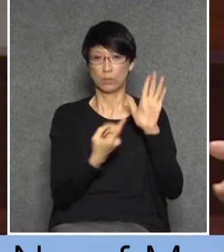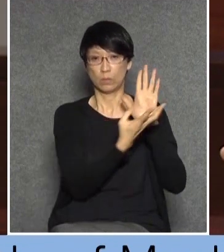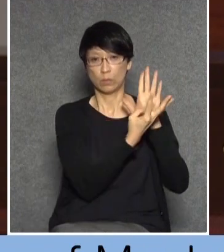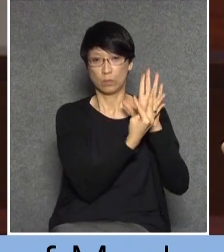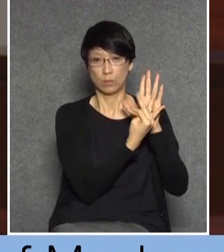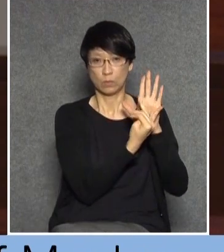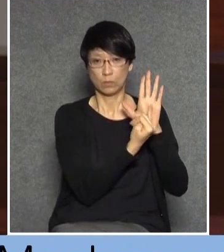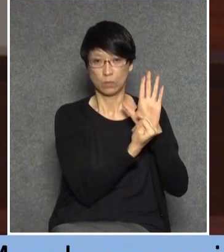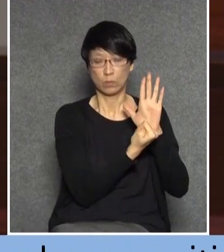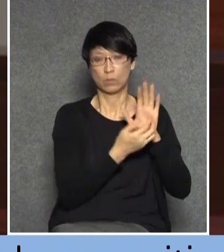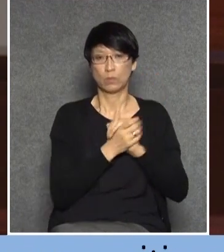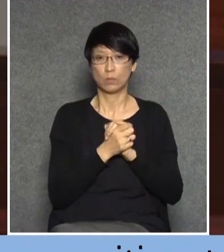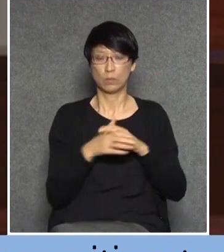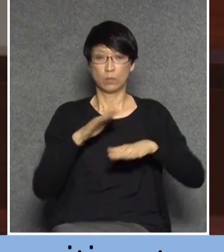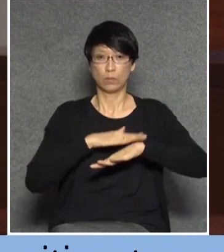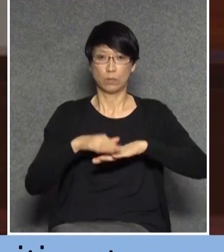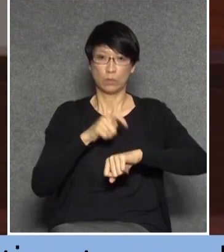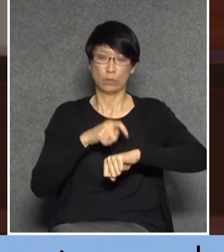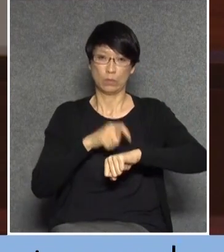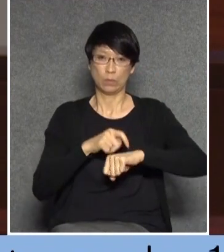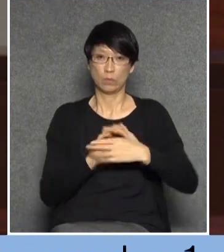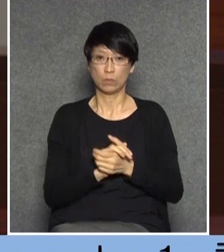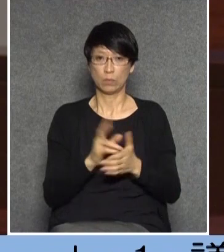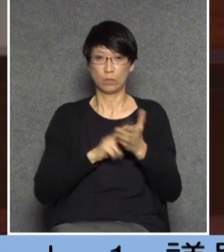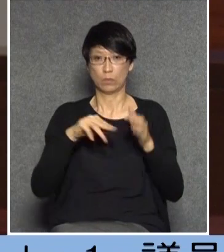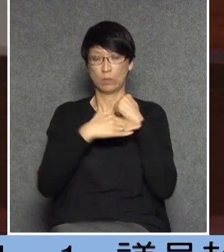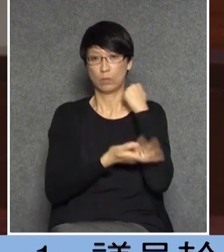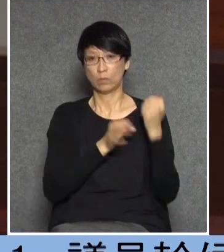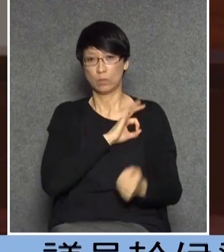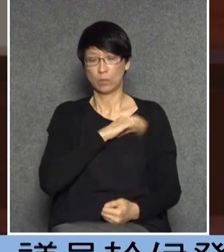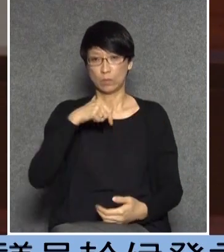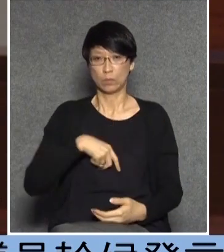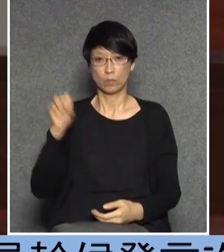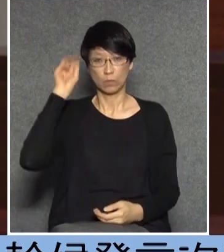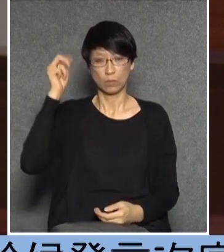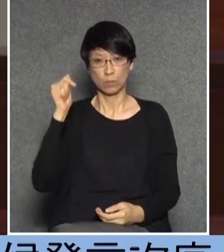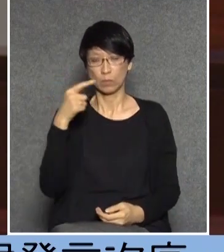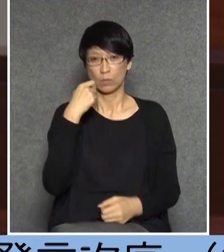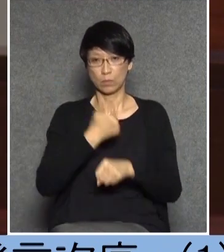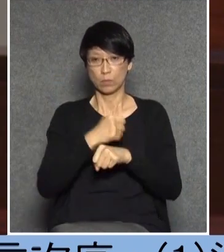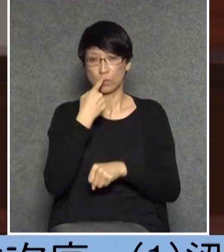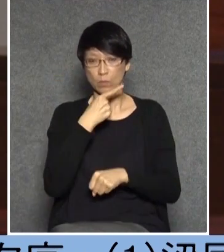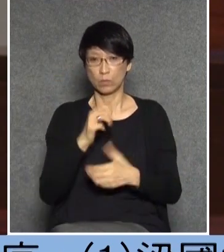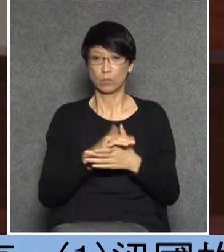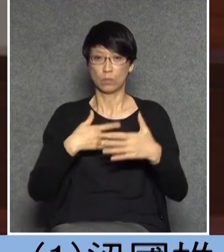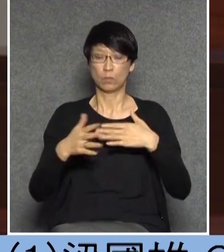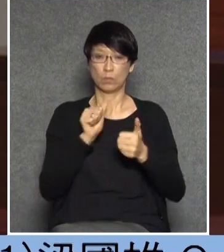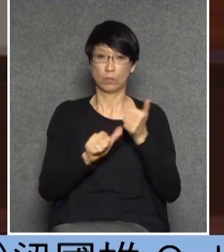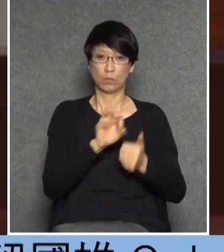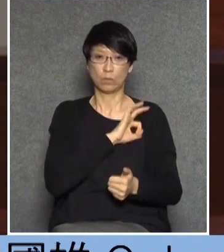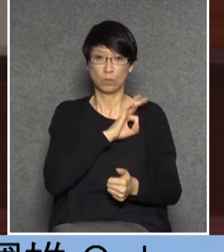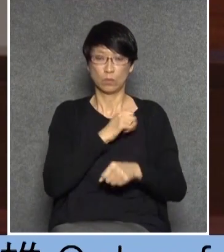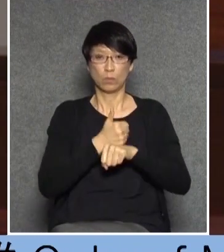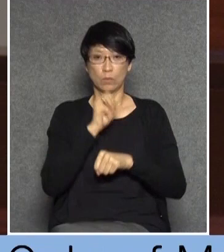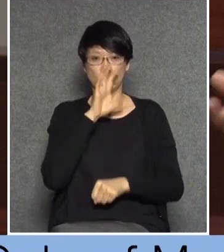用拉布啦，平日老實說在議會裏面，除了有些動議辯論有機會說一下，在事務委員會有機會說